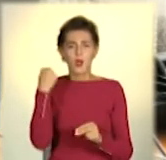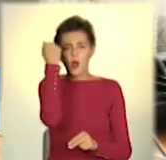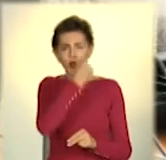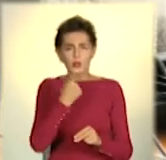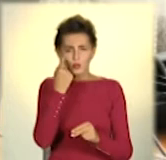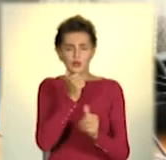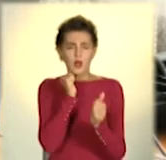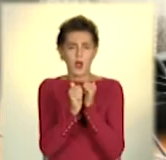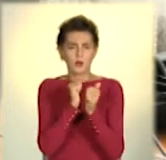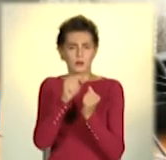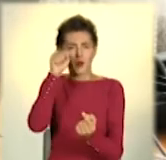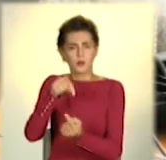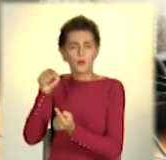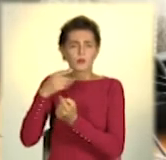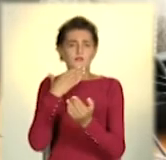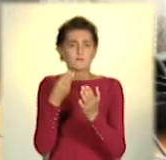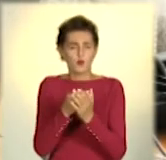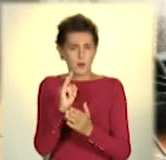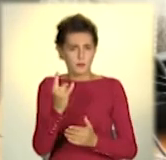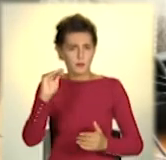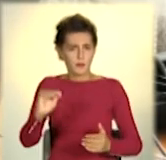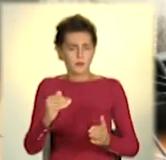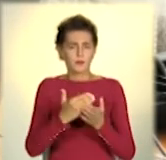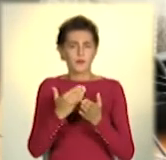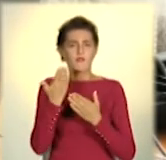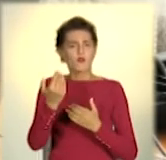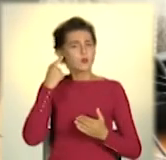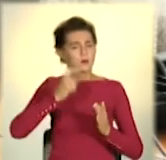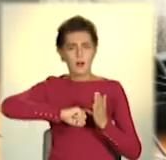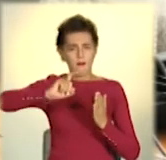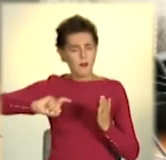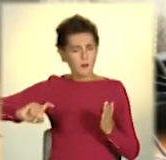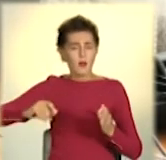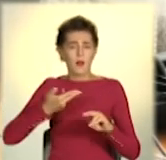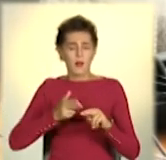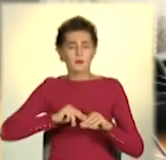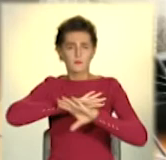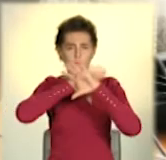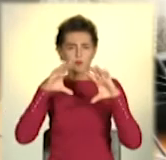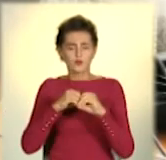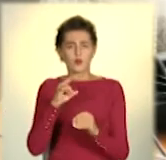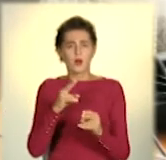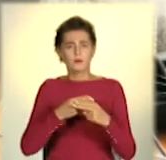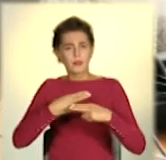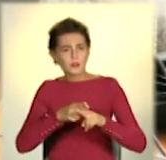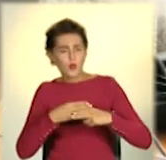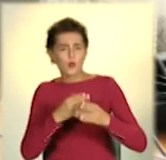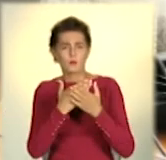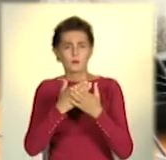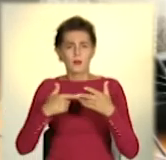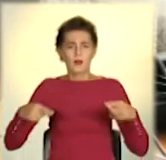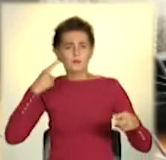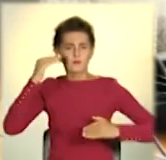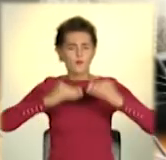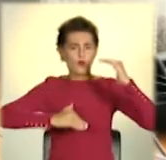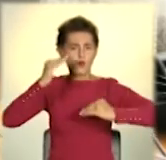уже подстраиваются на ребенке по его аудиограмке и имеют точную настройку разных частот, низких,